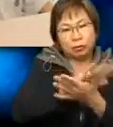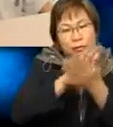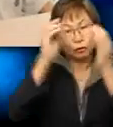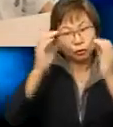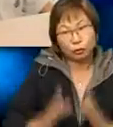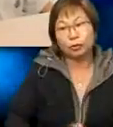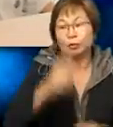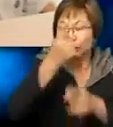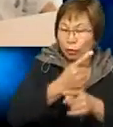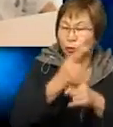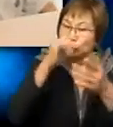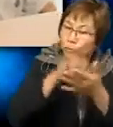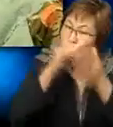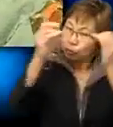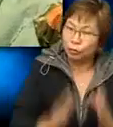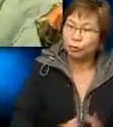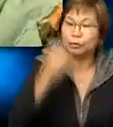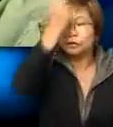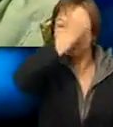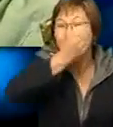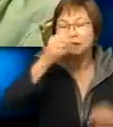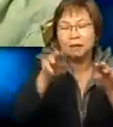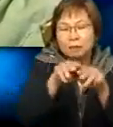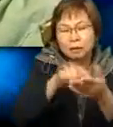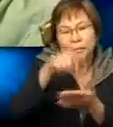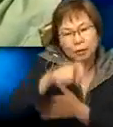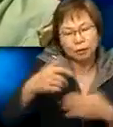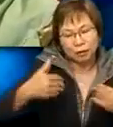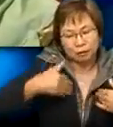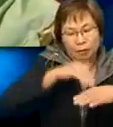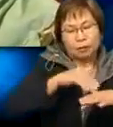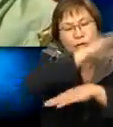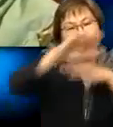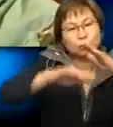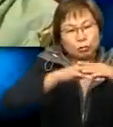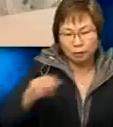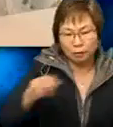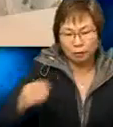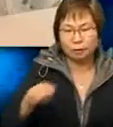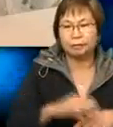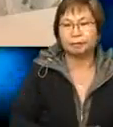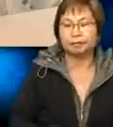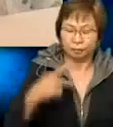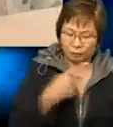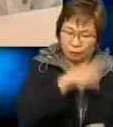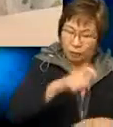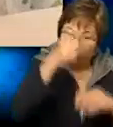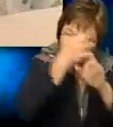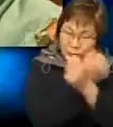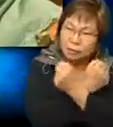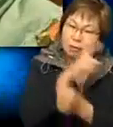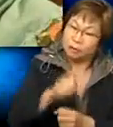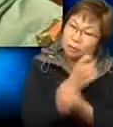cikgu. Betul tu, cikgu. Sikap macam ni lah yang perlu ada pada semua pelajar. Kita